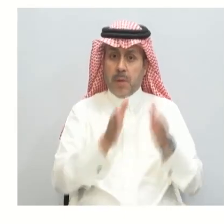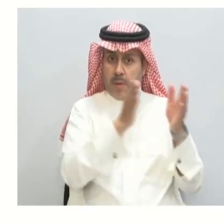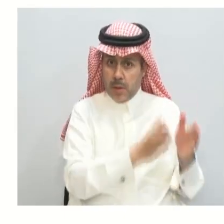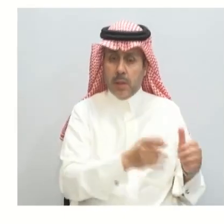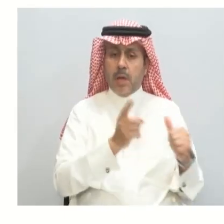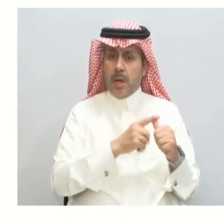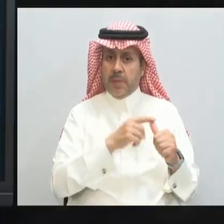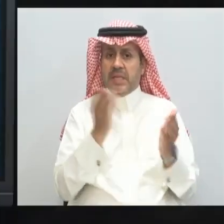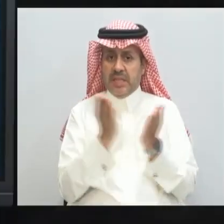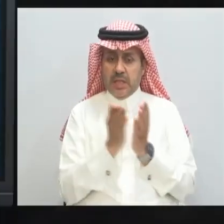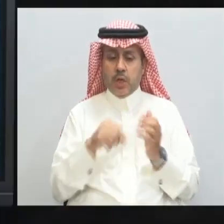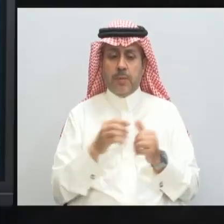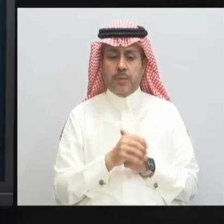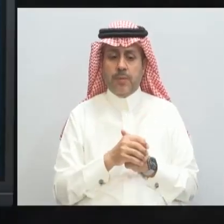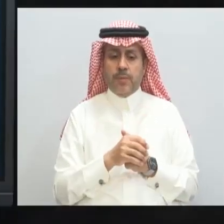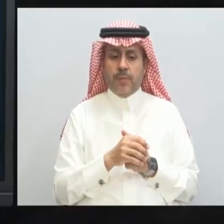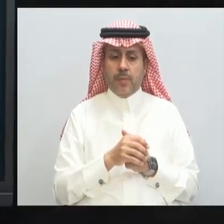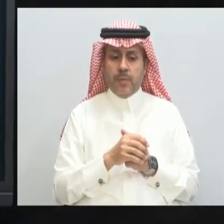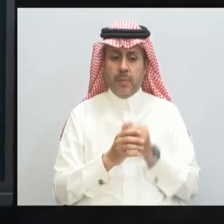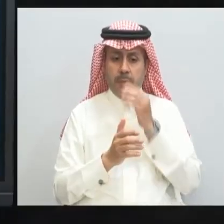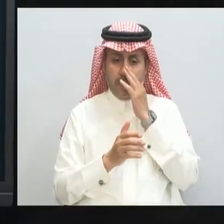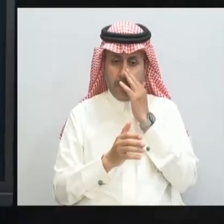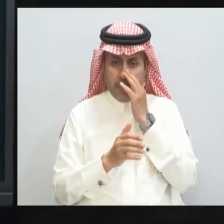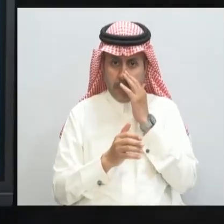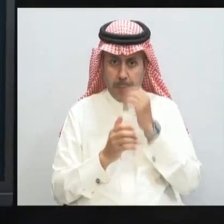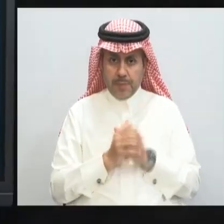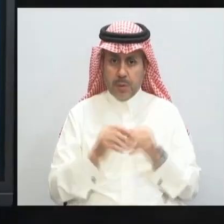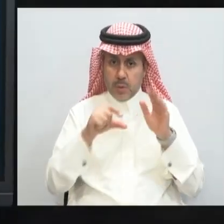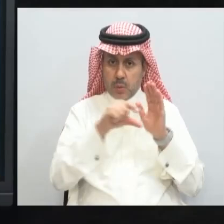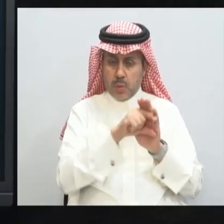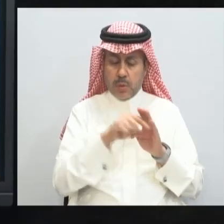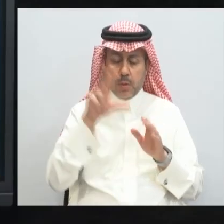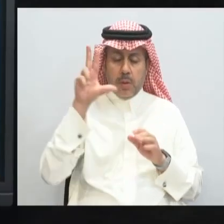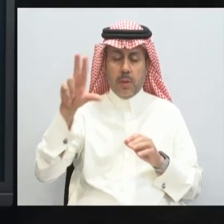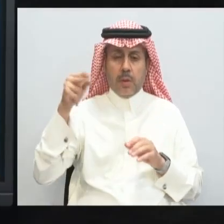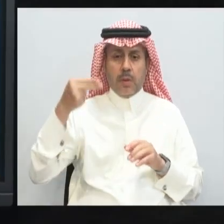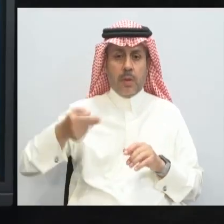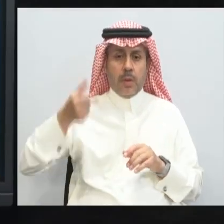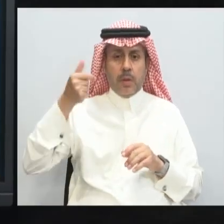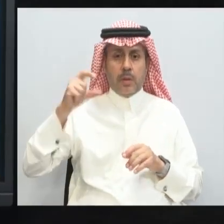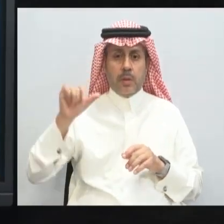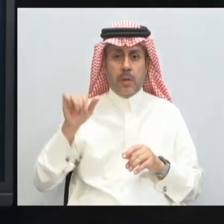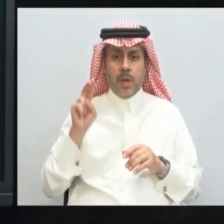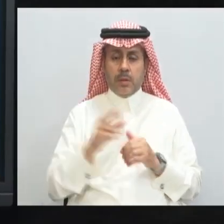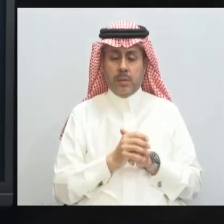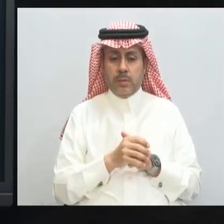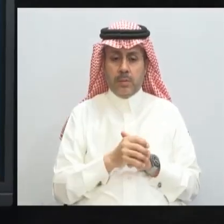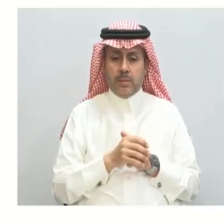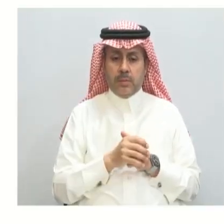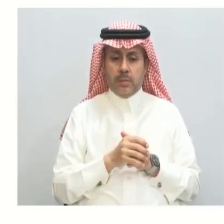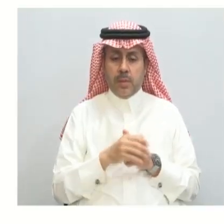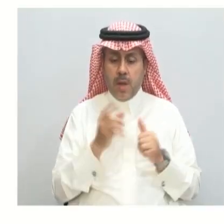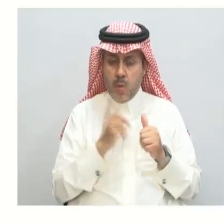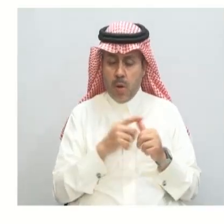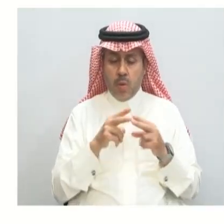ننطلق في درسنا الجديد سناخذ بحول الله وقوته سوره العاديه تفسير سوره العاديات في هذا الدرس باذن الله